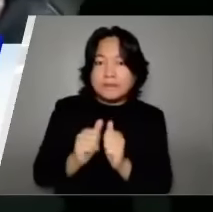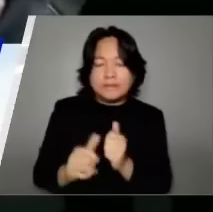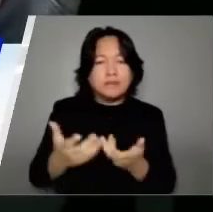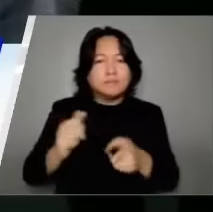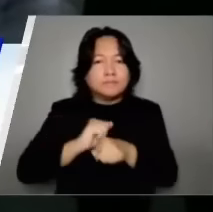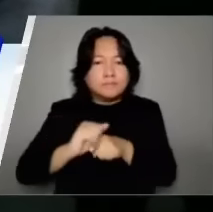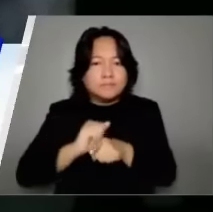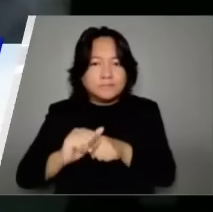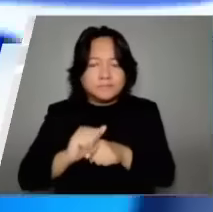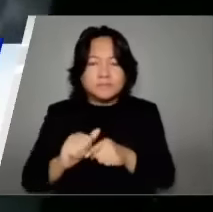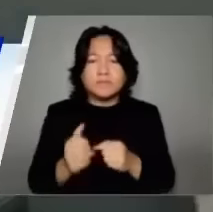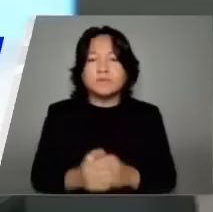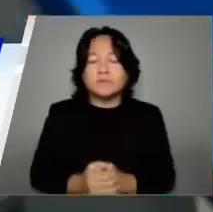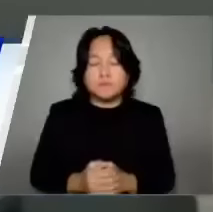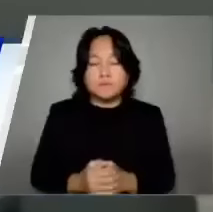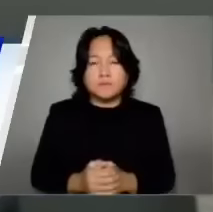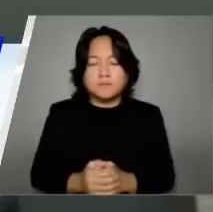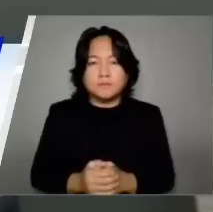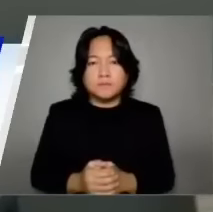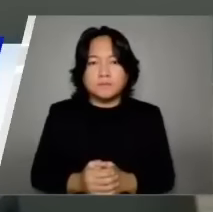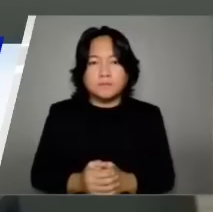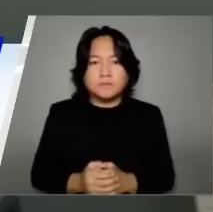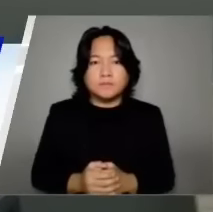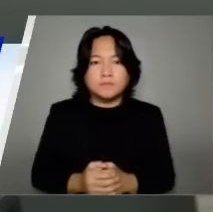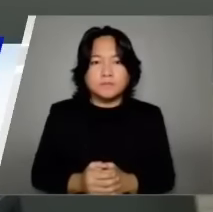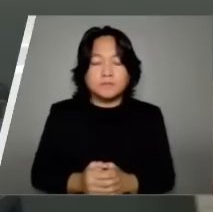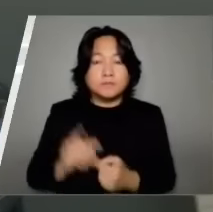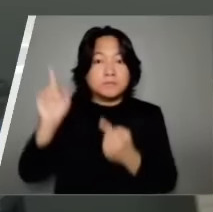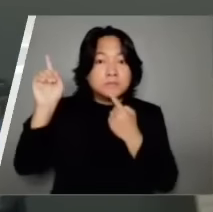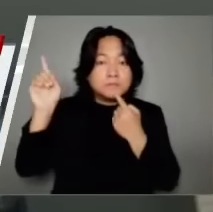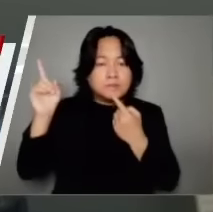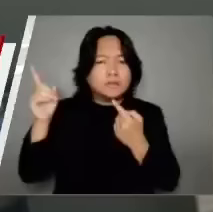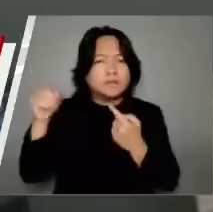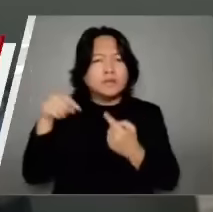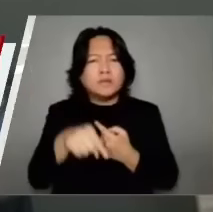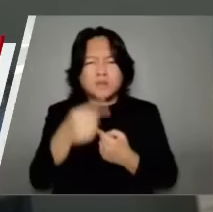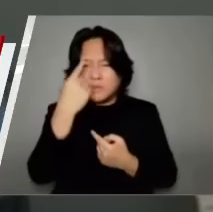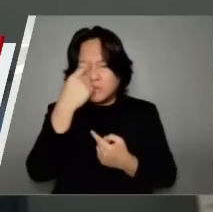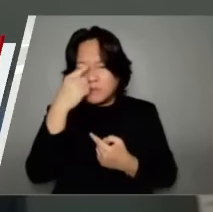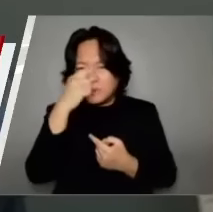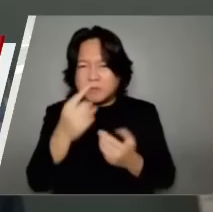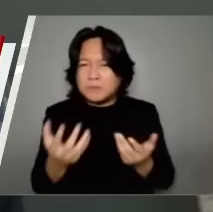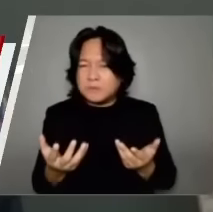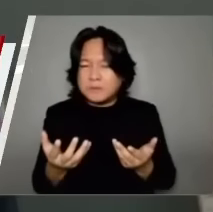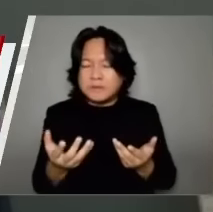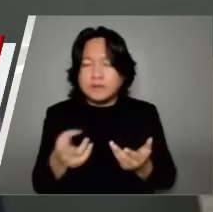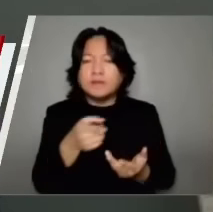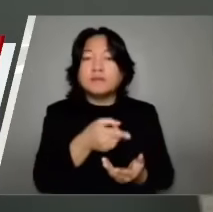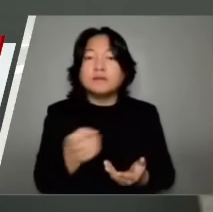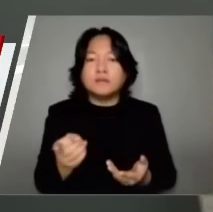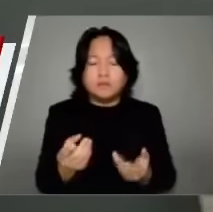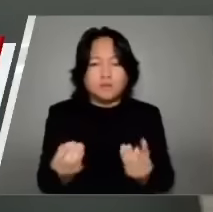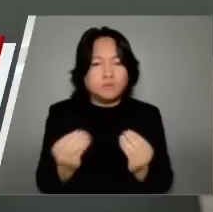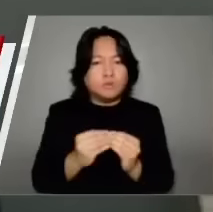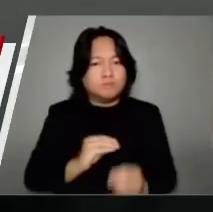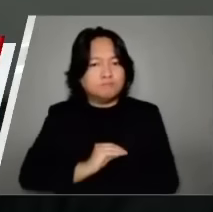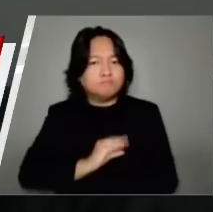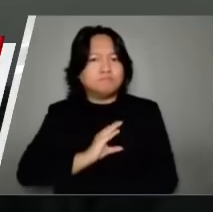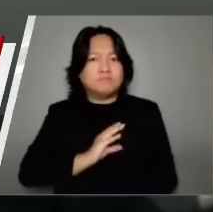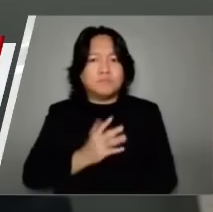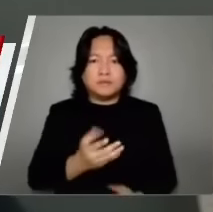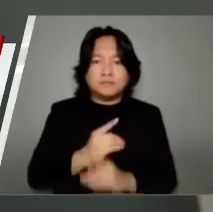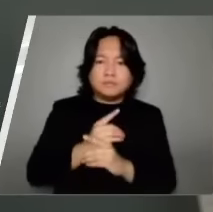bahagi ng balikatan exercise. This activity will actually build yung confidence ng ating bridge day na